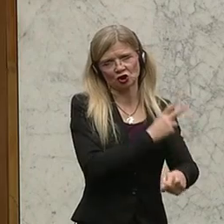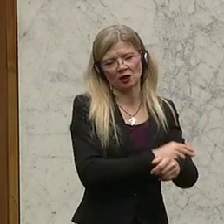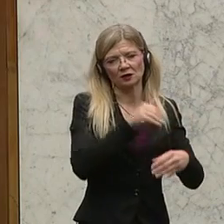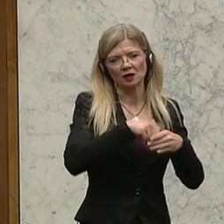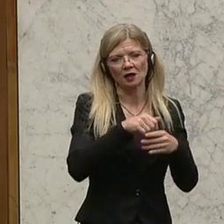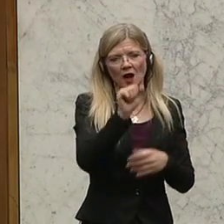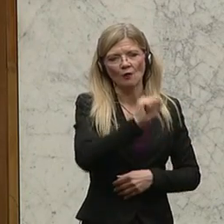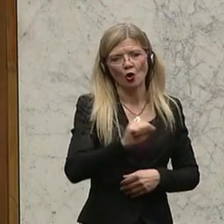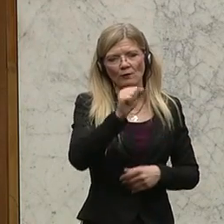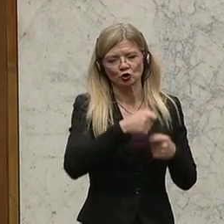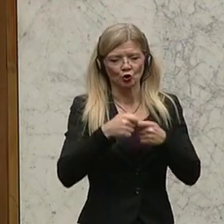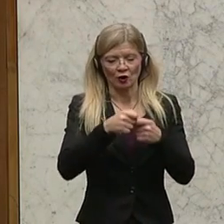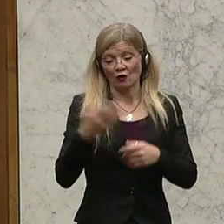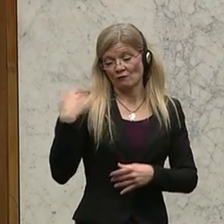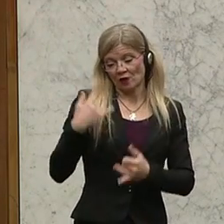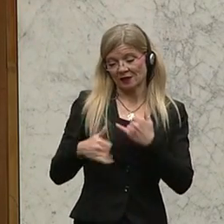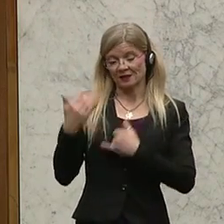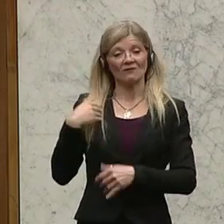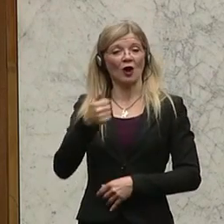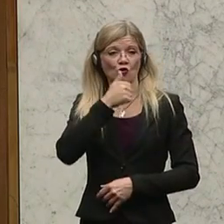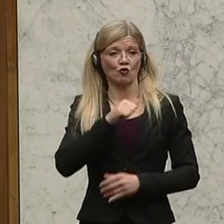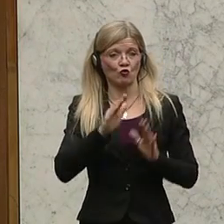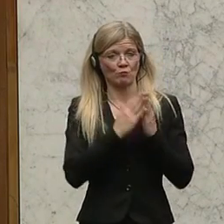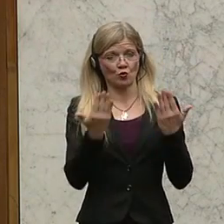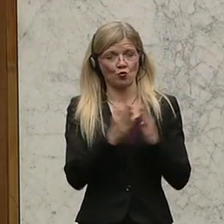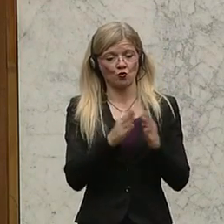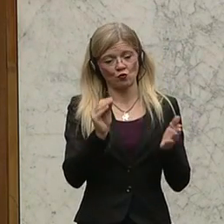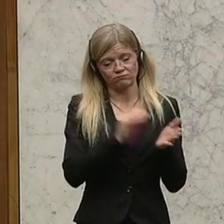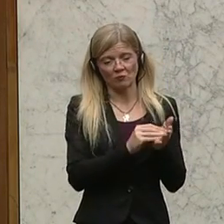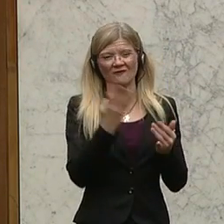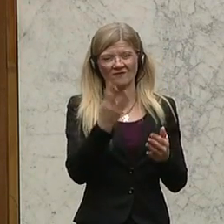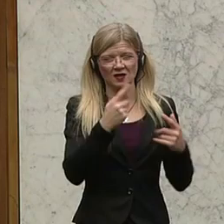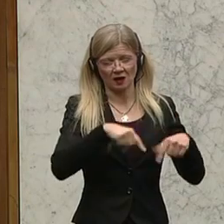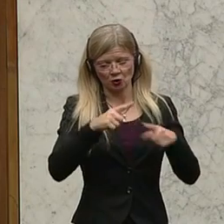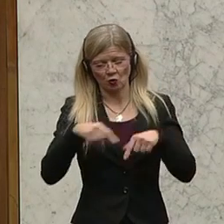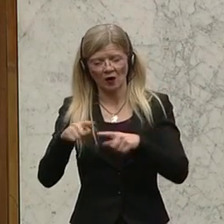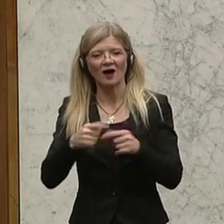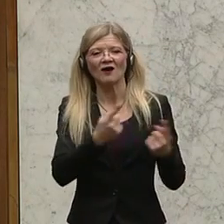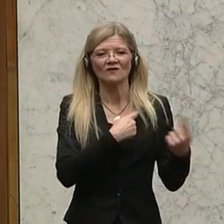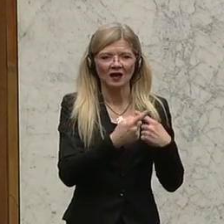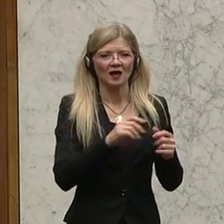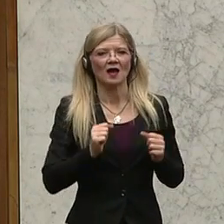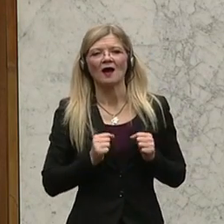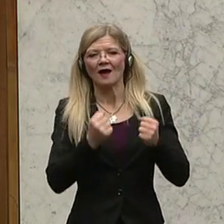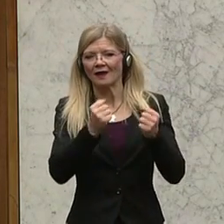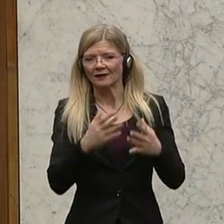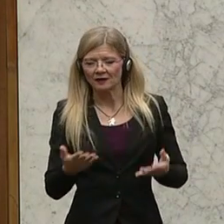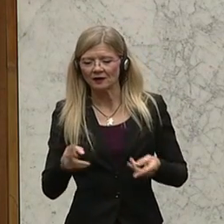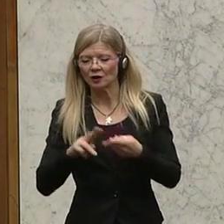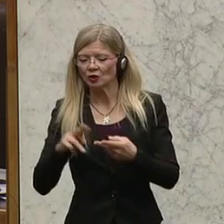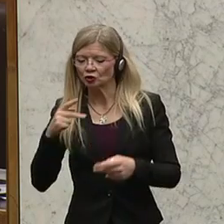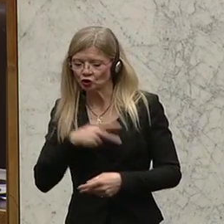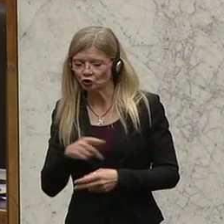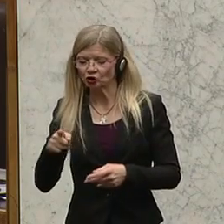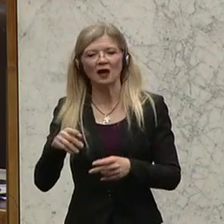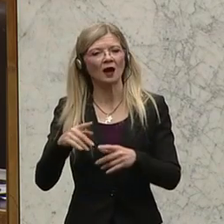Wir haben im Vorjahr das Grünbuch festgeschrieben mit vier Ressorts, Verkehrsressort, Energieressort, das